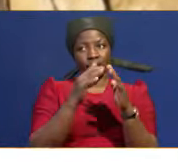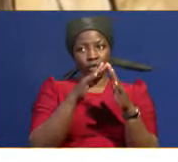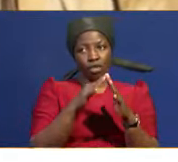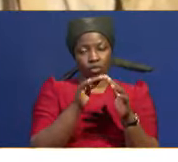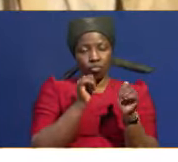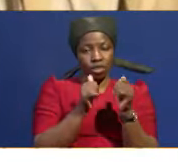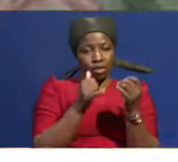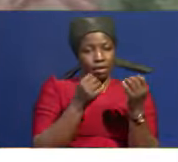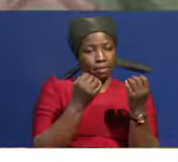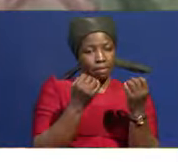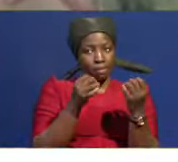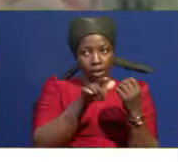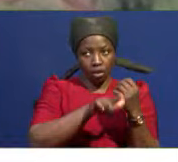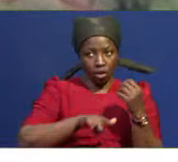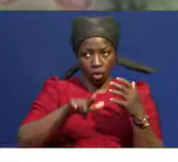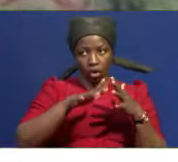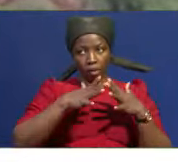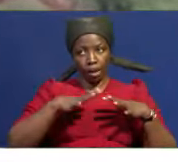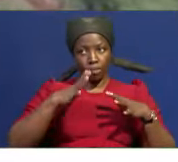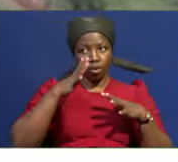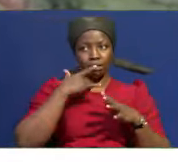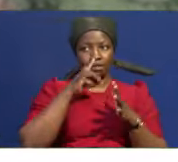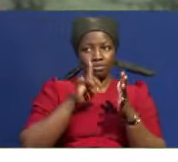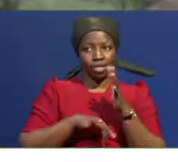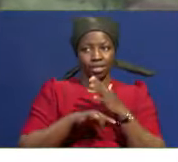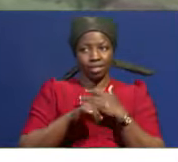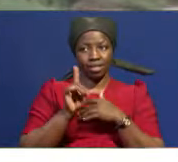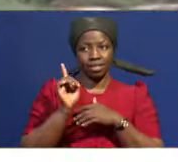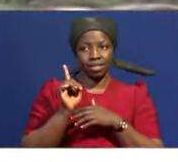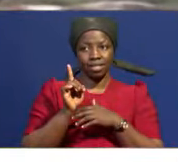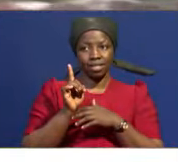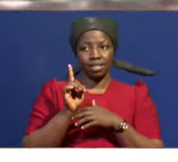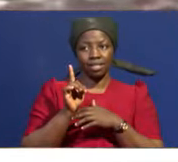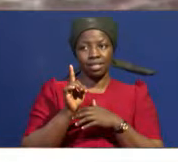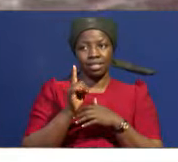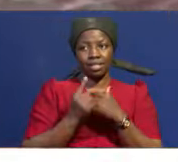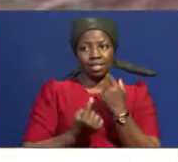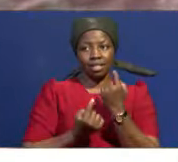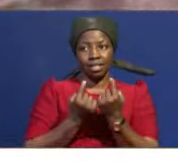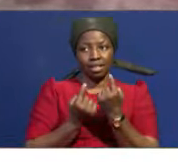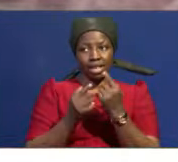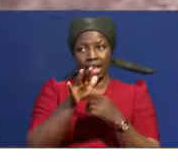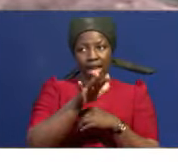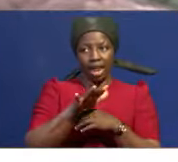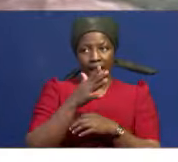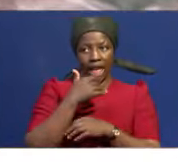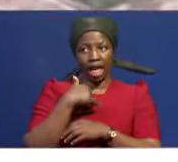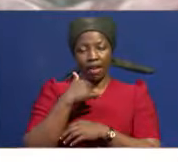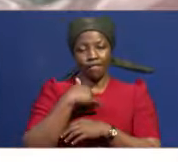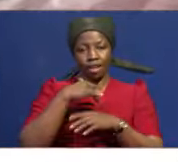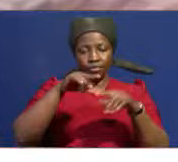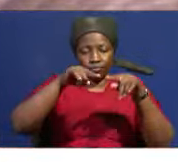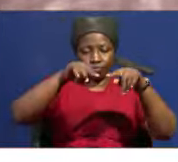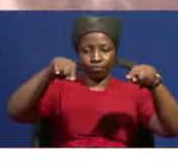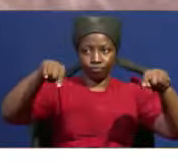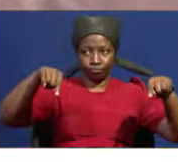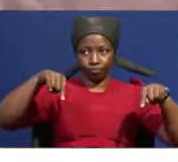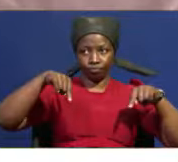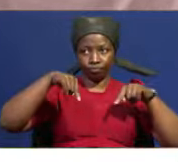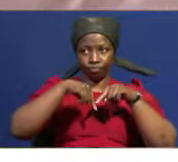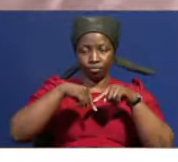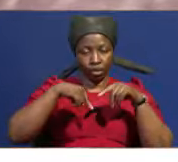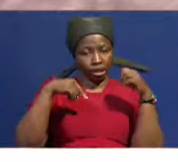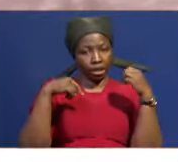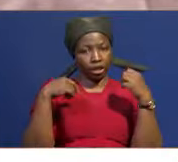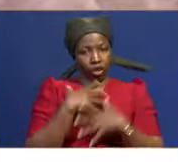yanayojulikana na wenyeji kama Satan's Kitchen, ni korongo ya kusisimua iliyoibuka kutokana na